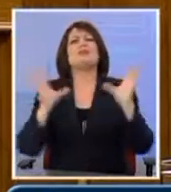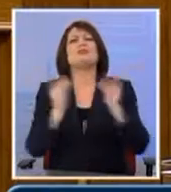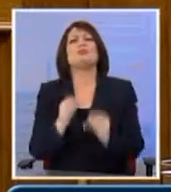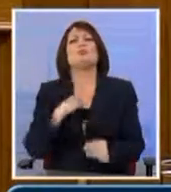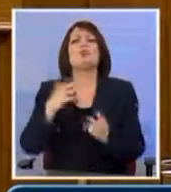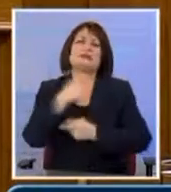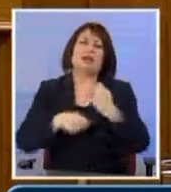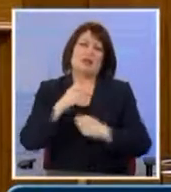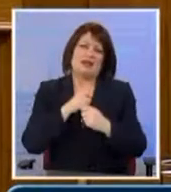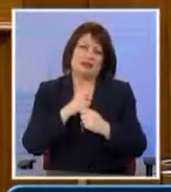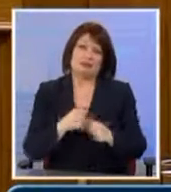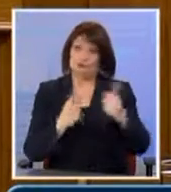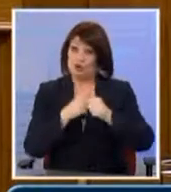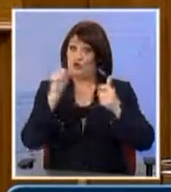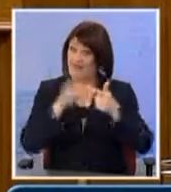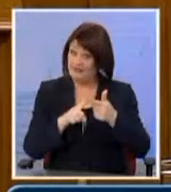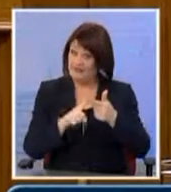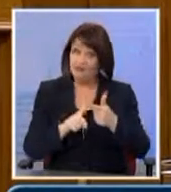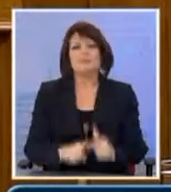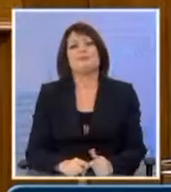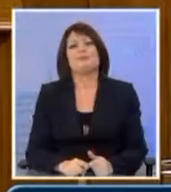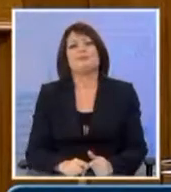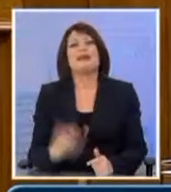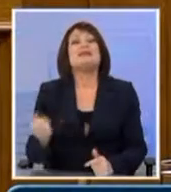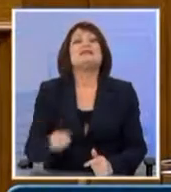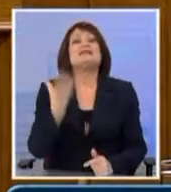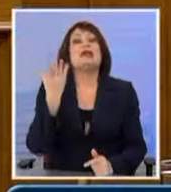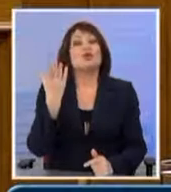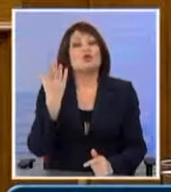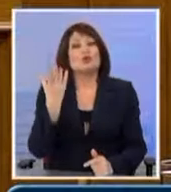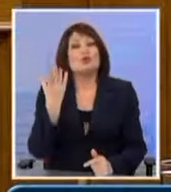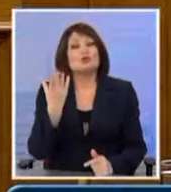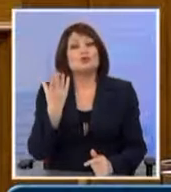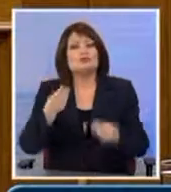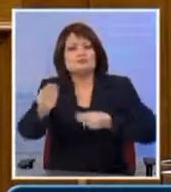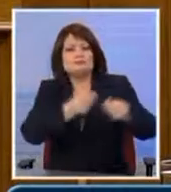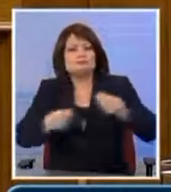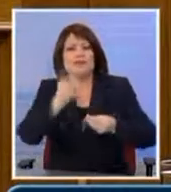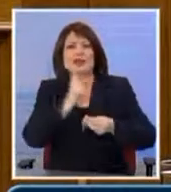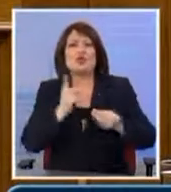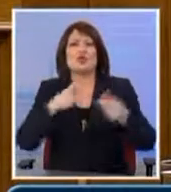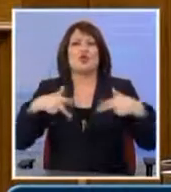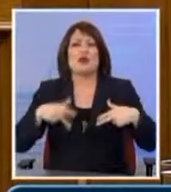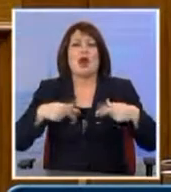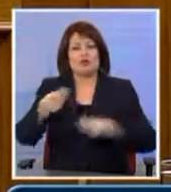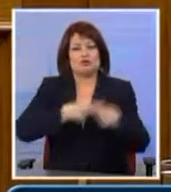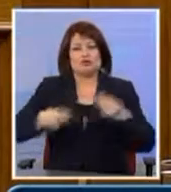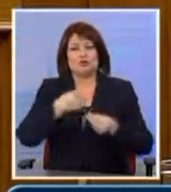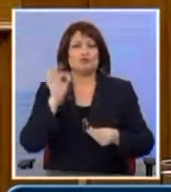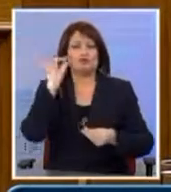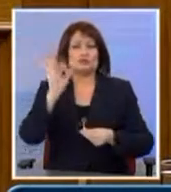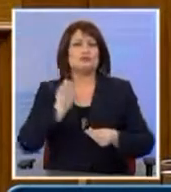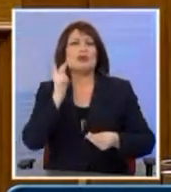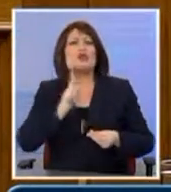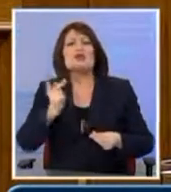και επιχειρήσεις. Δεύτερο, στηρίζει ένα σύγχρονο, περισσότερο αναδυναμητικό κοινωνικό κράτος, με στόχευση κοινωνικών